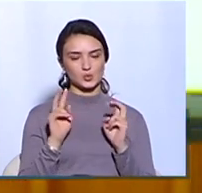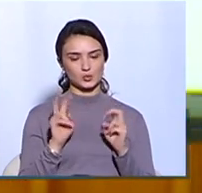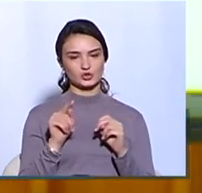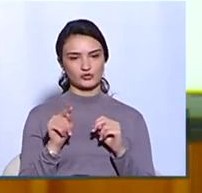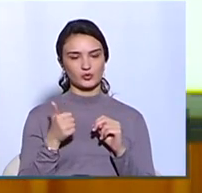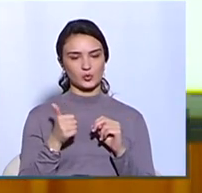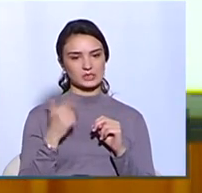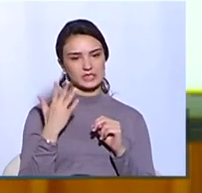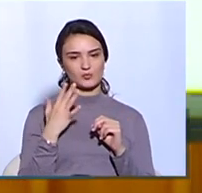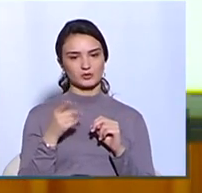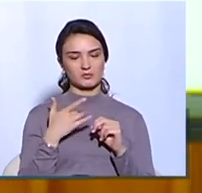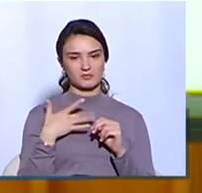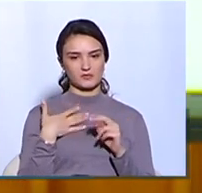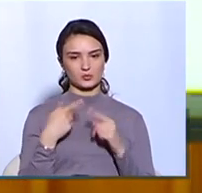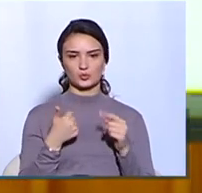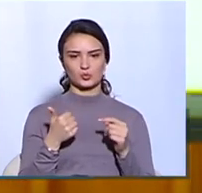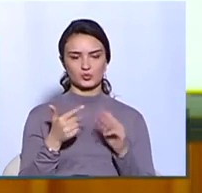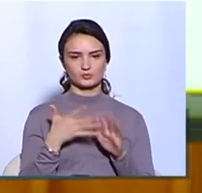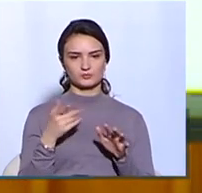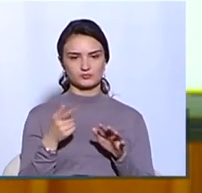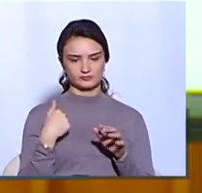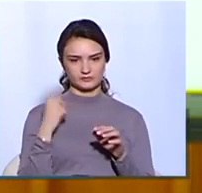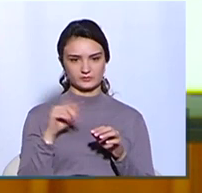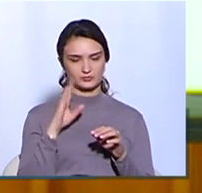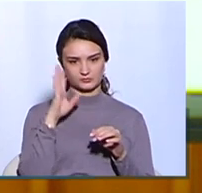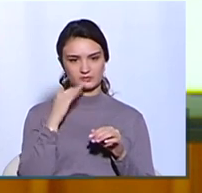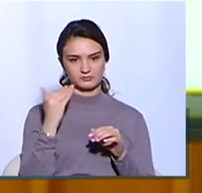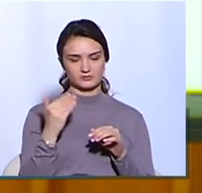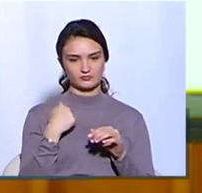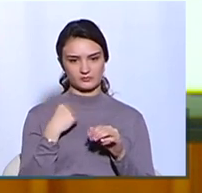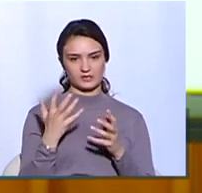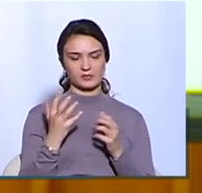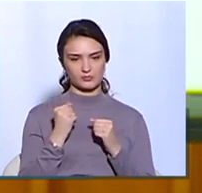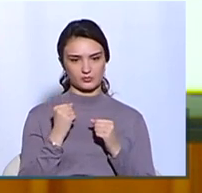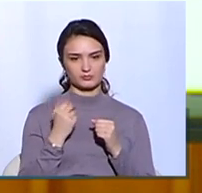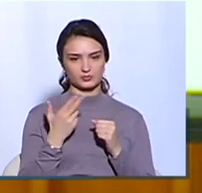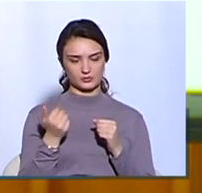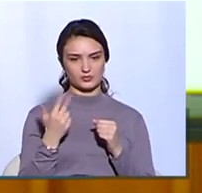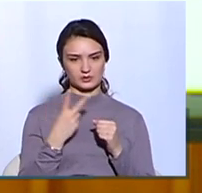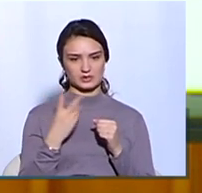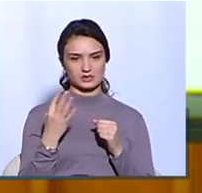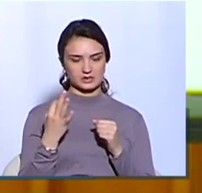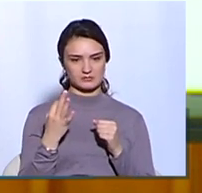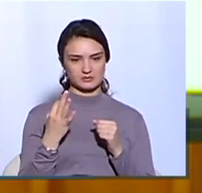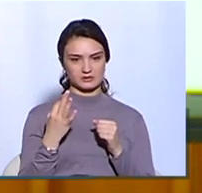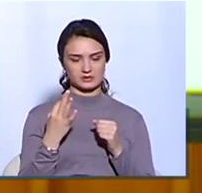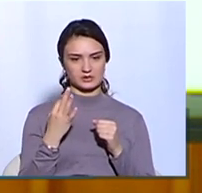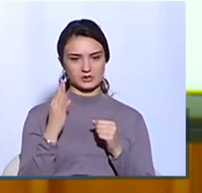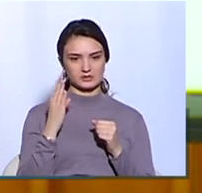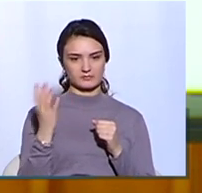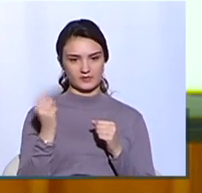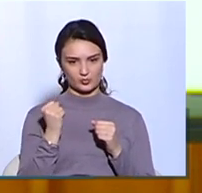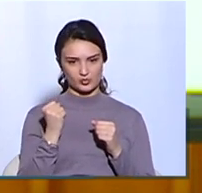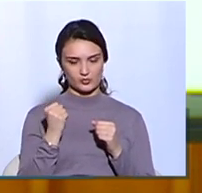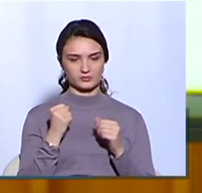თქვენ როგორ წარმოიქმნება, მემკვიდრული როგორ წარმოიქმნება? ჩვენ ვიცით, რომ მშობლებისაგან ჩვენ ღებულობთ, არა, 23-ს ერთი მშობლისგან,